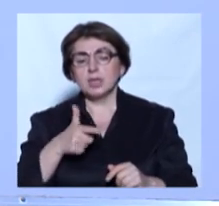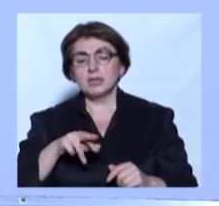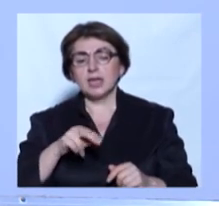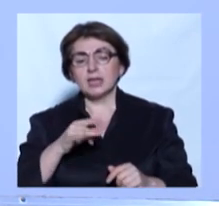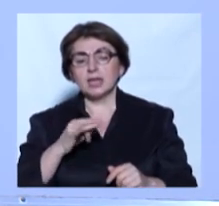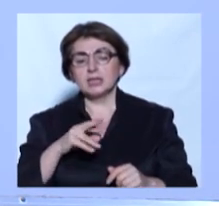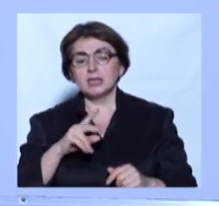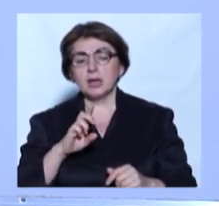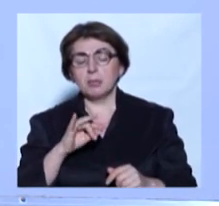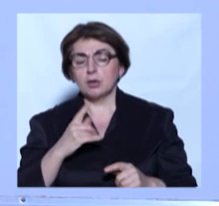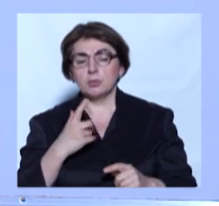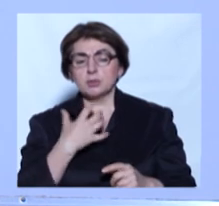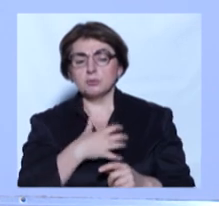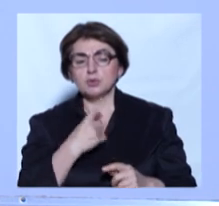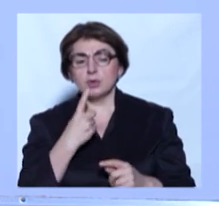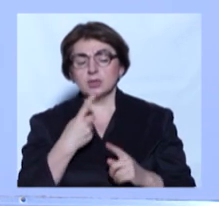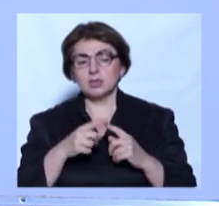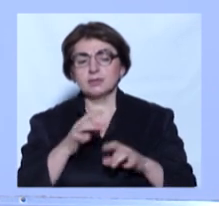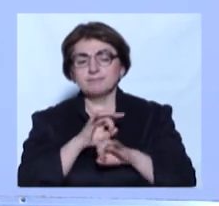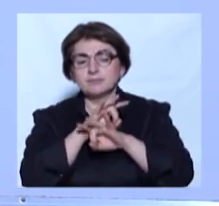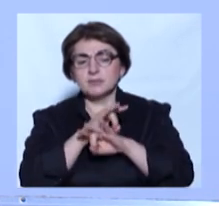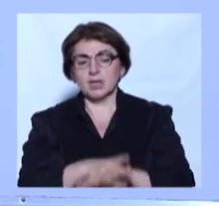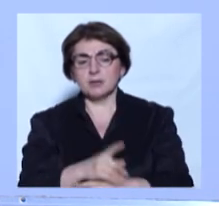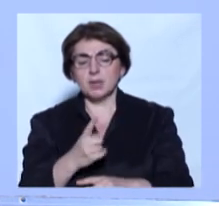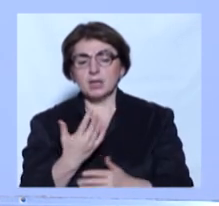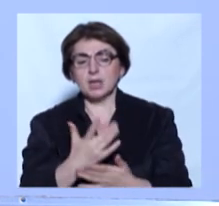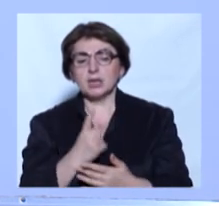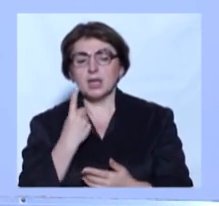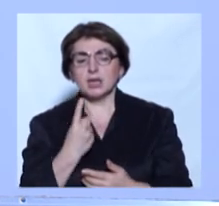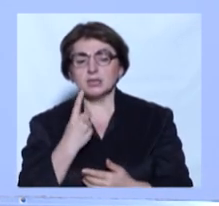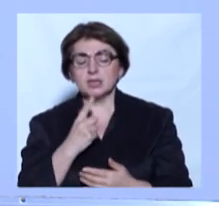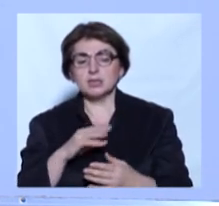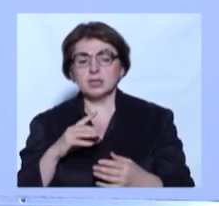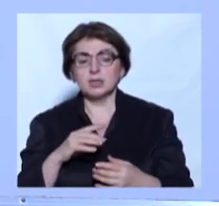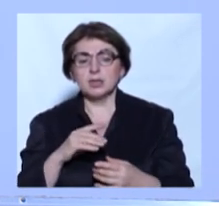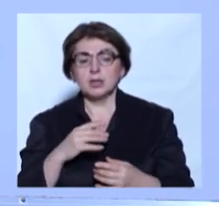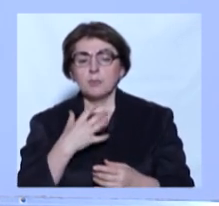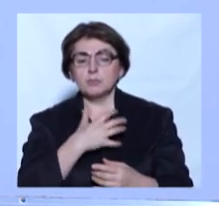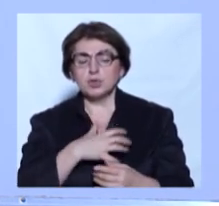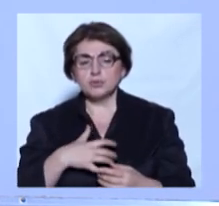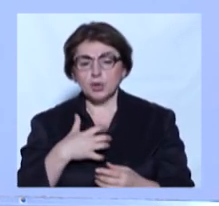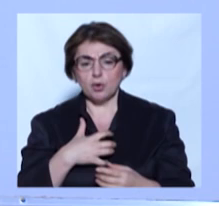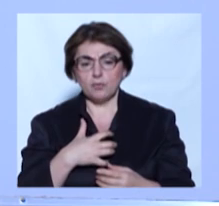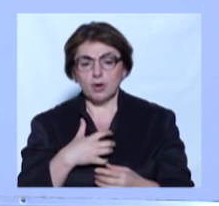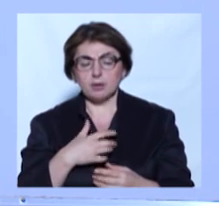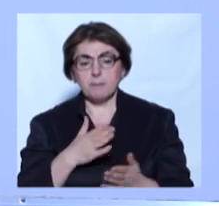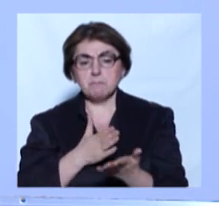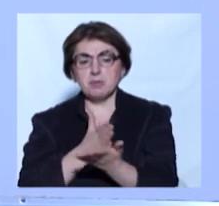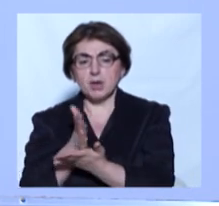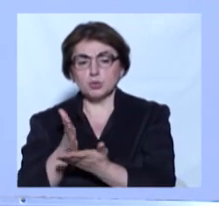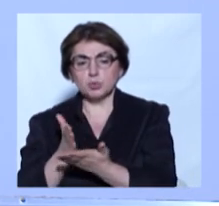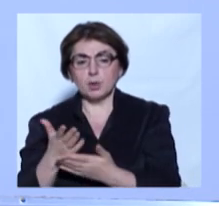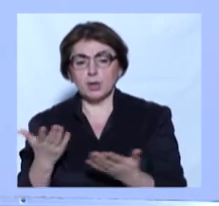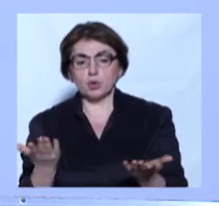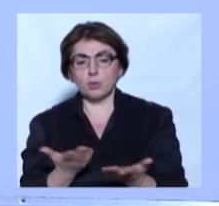ერთი მნიშვნელოვანი რამ, რომ სწორედ სიღატაკე გახლავთ ერთ-ერთი გამსაზღვრელი მნიშვნელოვანი მიმართულება,